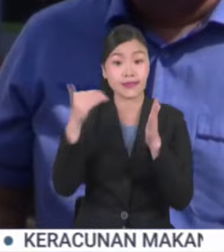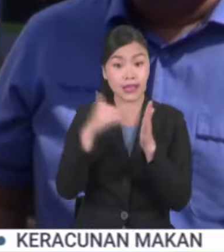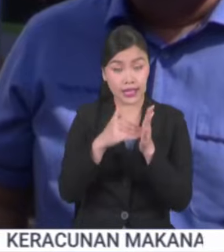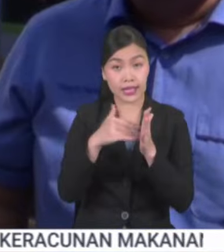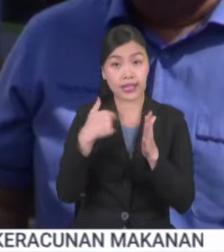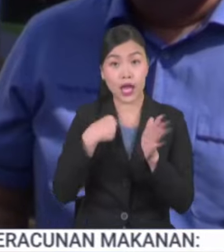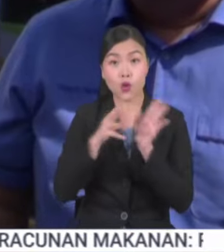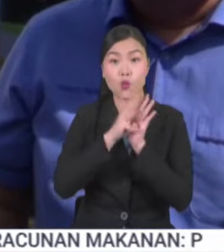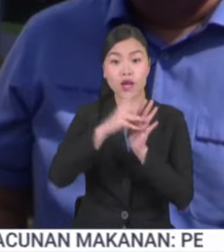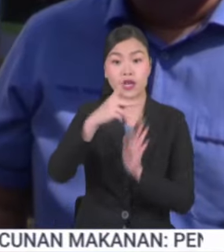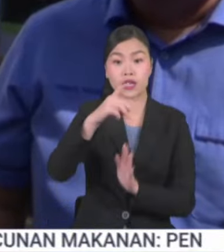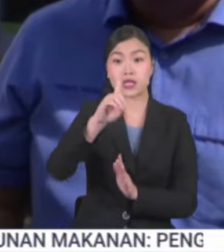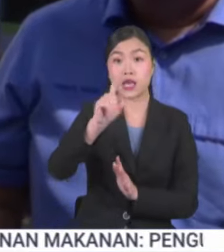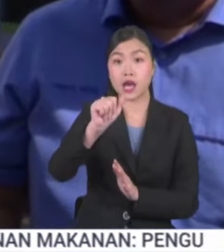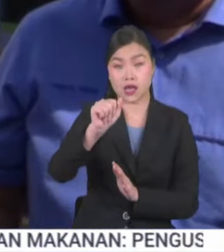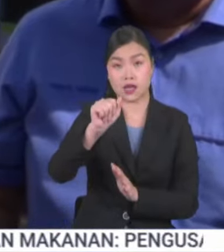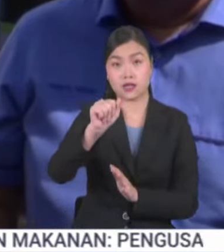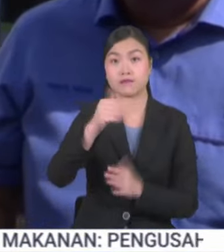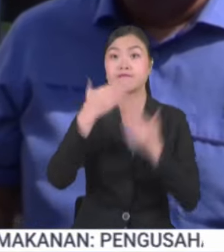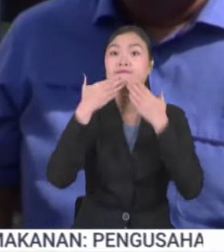pihak Kedah berterima kasih kepada